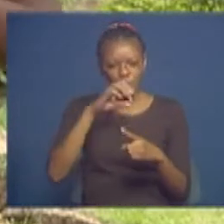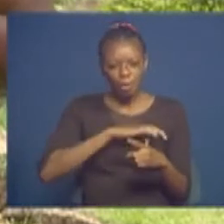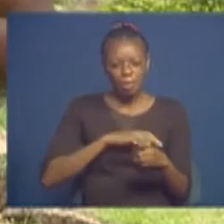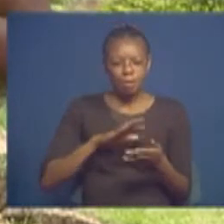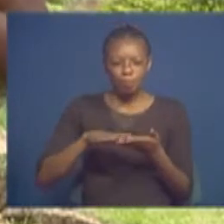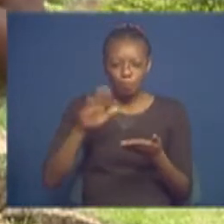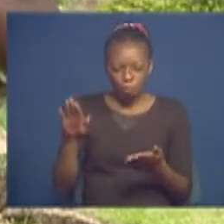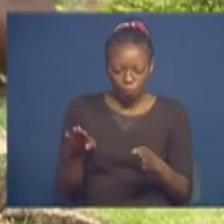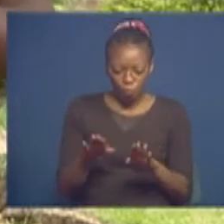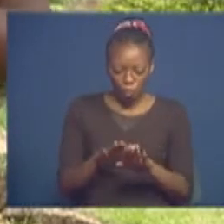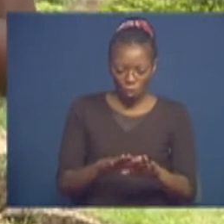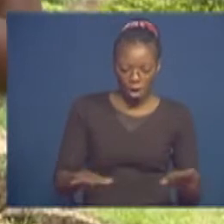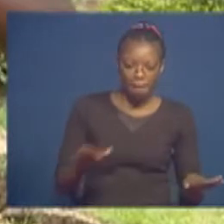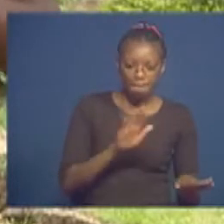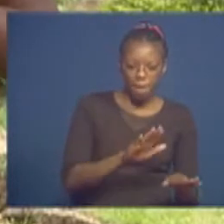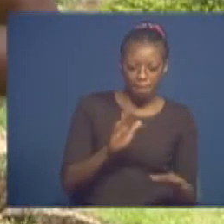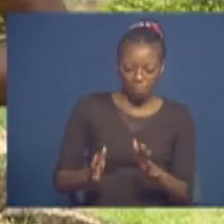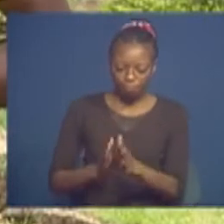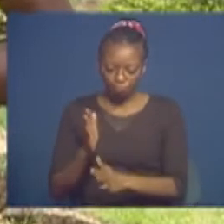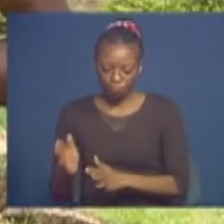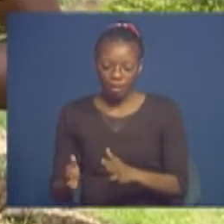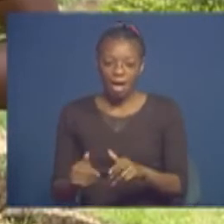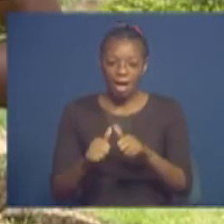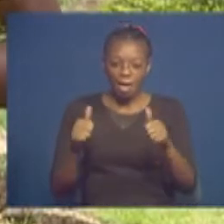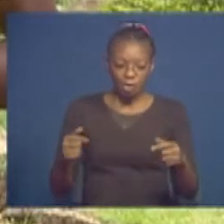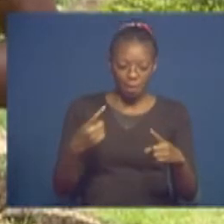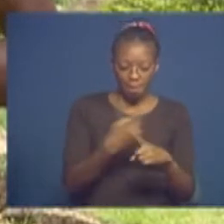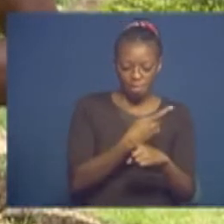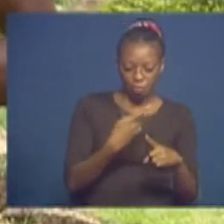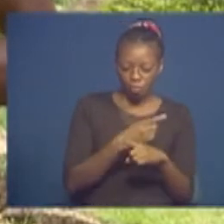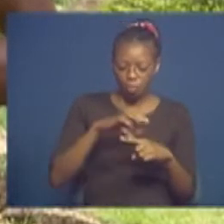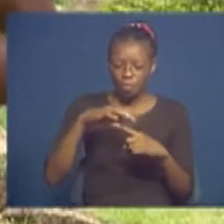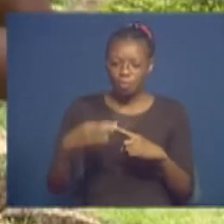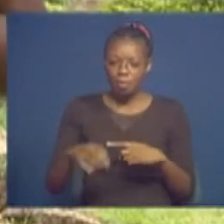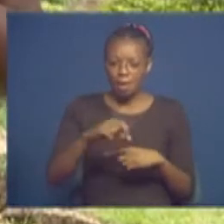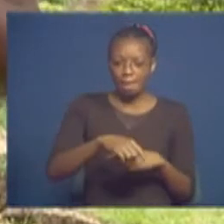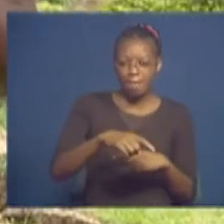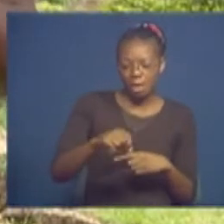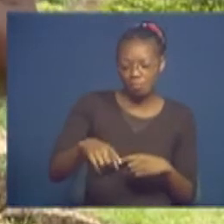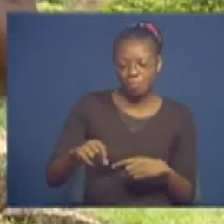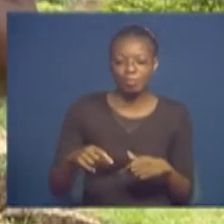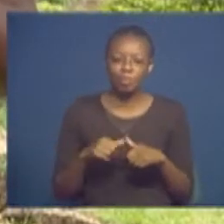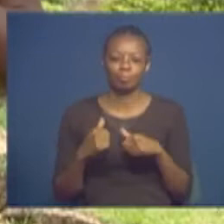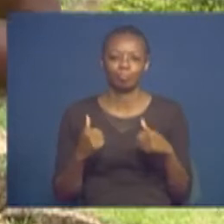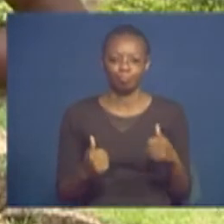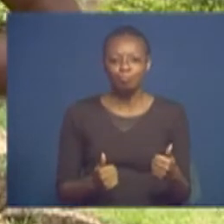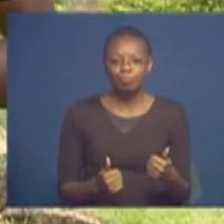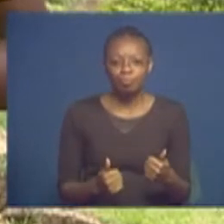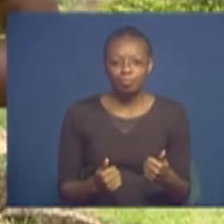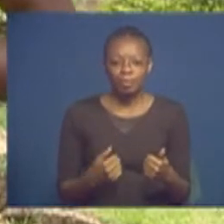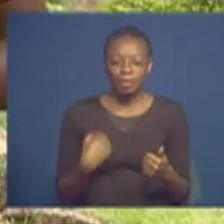lako vizuri na kupanda mboga aina tofauti tofauti. Lakini kabla ya hapo, hakikisha kwamba umepanga nasari yako